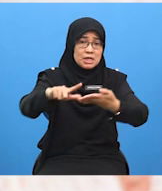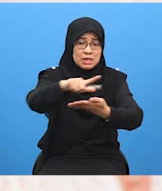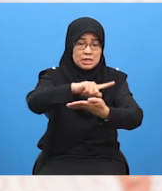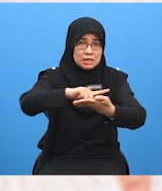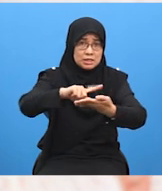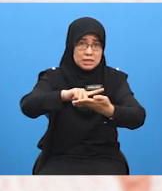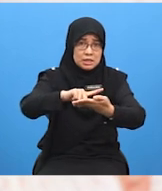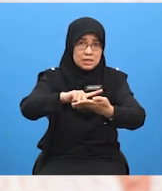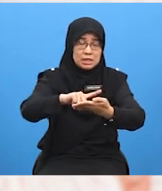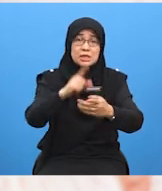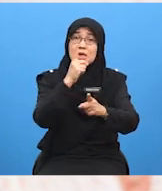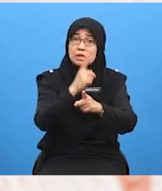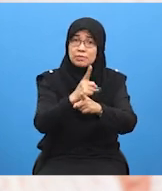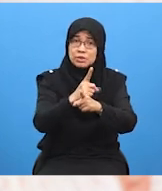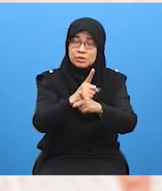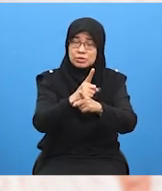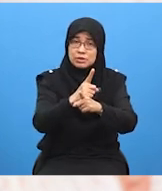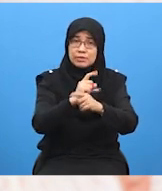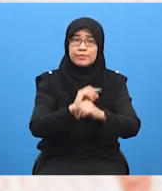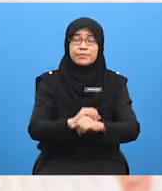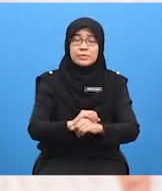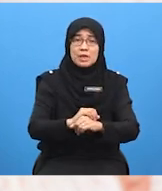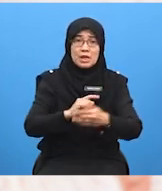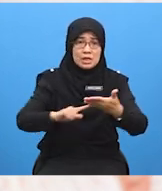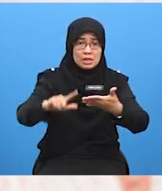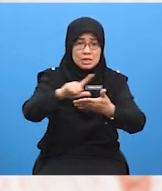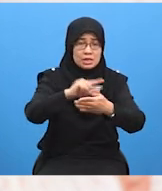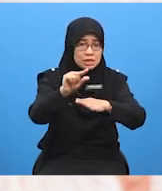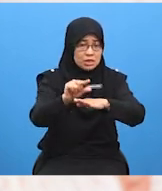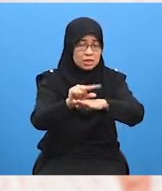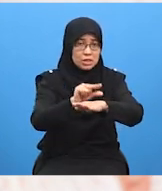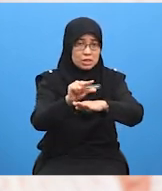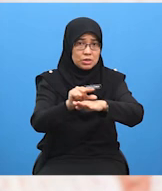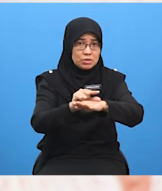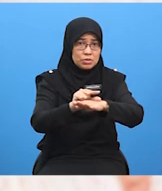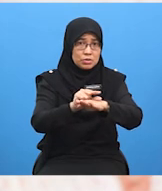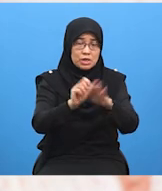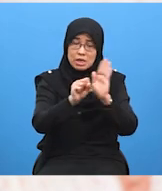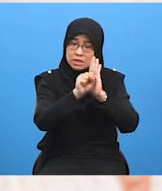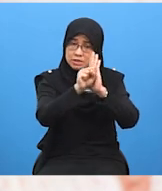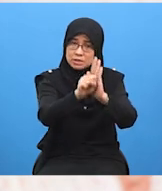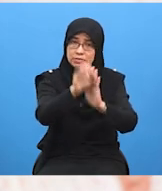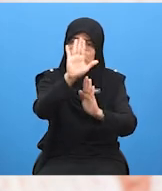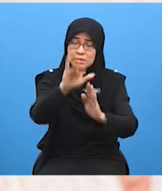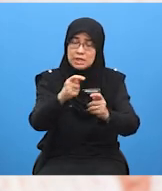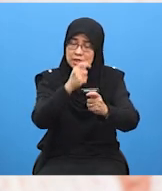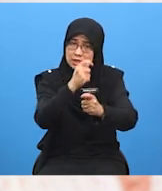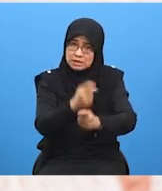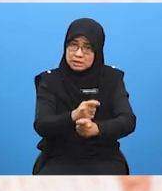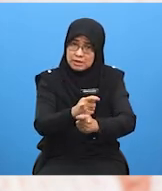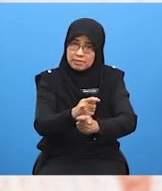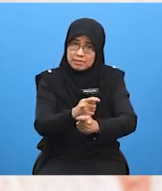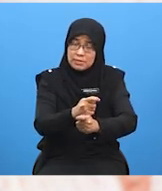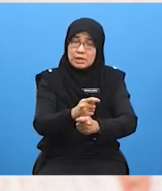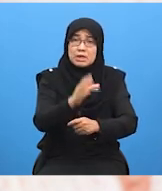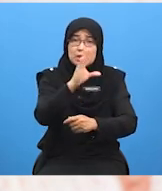Lakaran ini menggunakan simbol yang telah ditetapkan dan disambungkan dengan